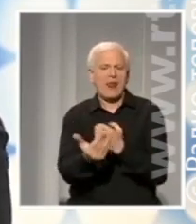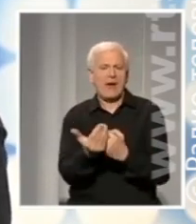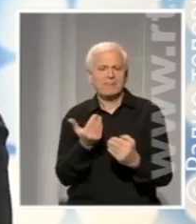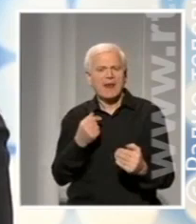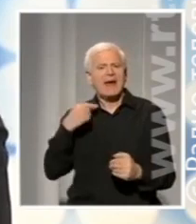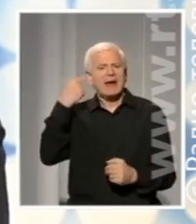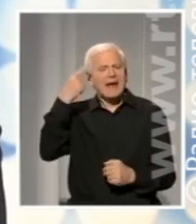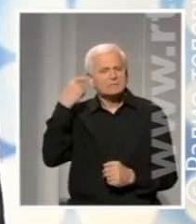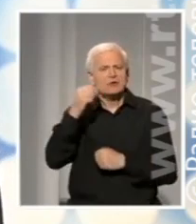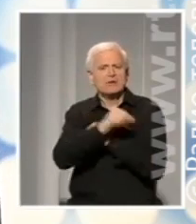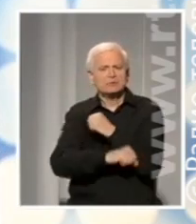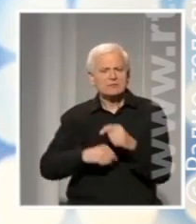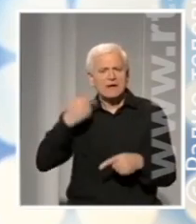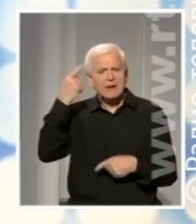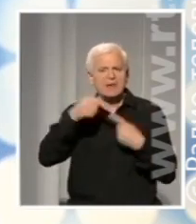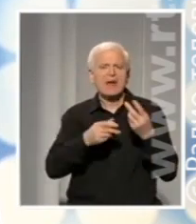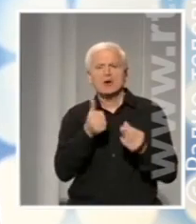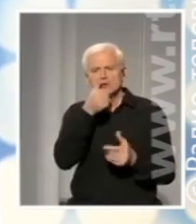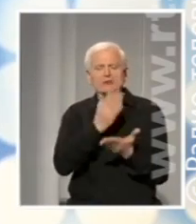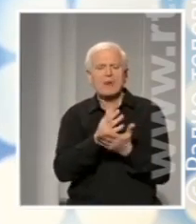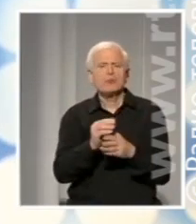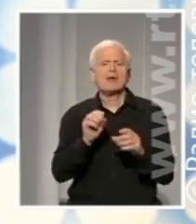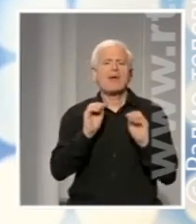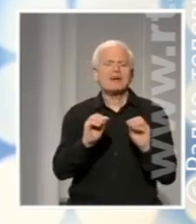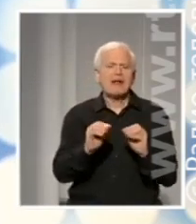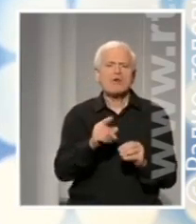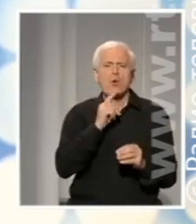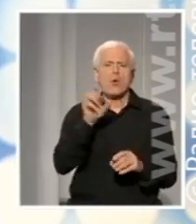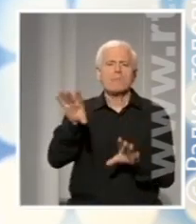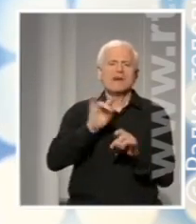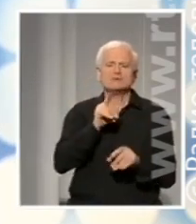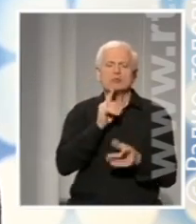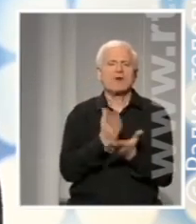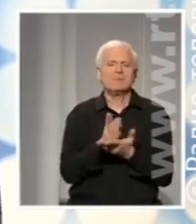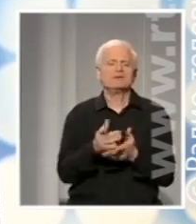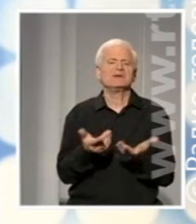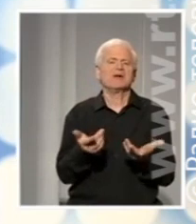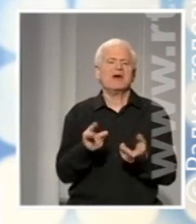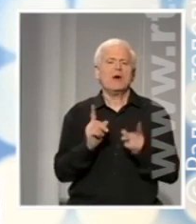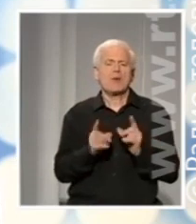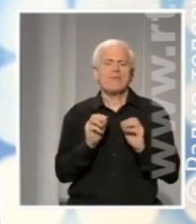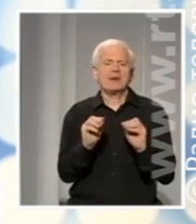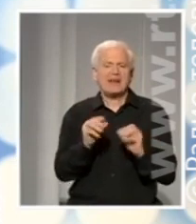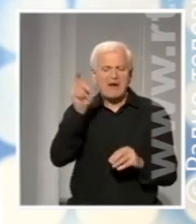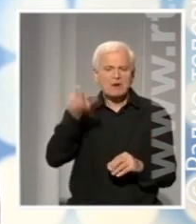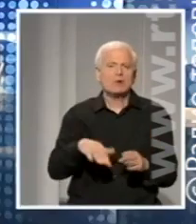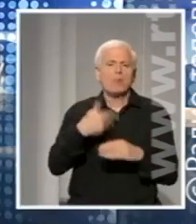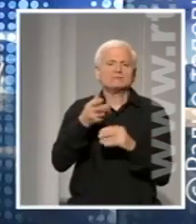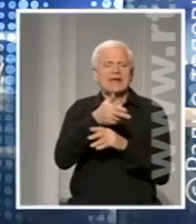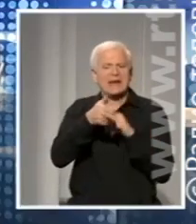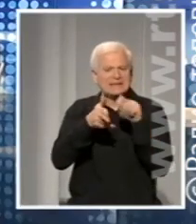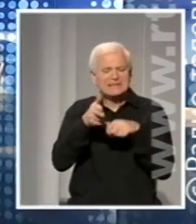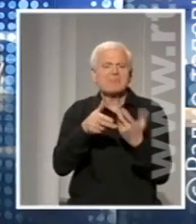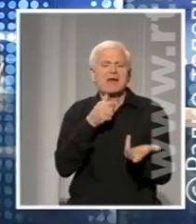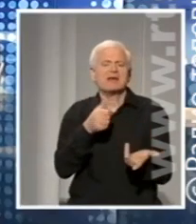smišljeno se planiraju predavanja, biraju se predavači, prave se kastinzi za predavače i onda se ulazi u proces snimanja, postprodukcije